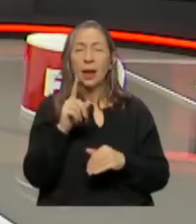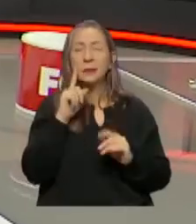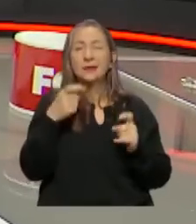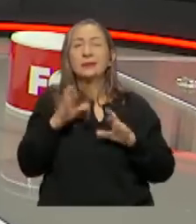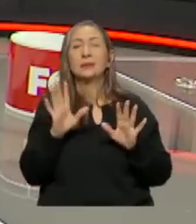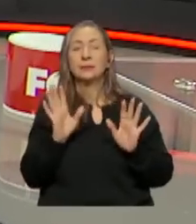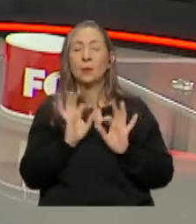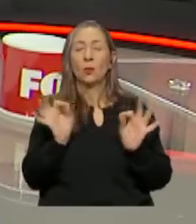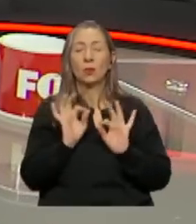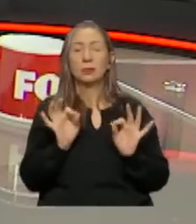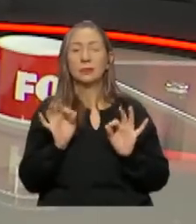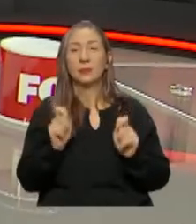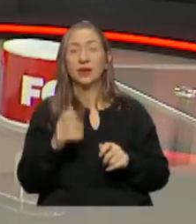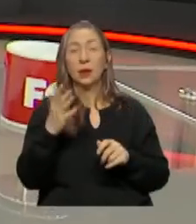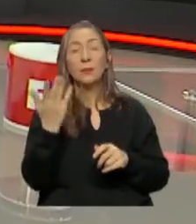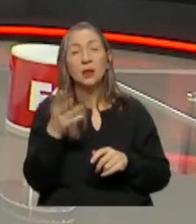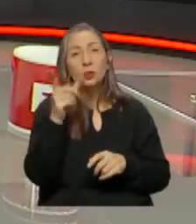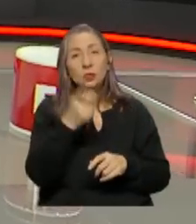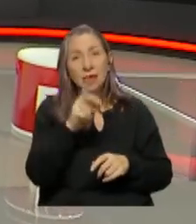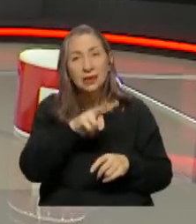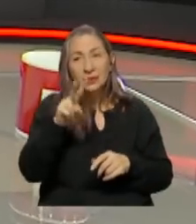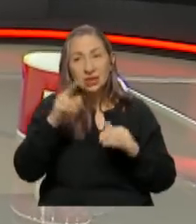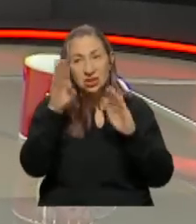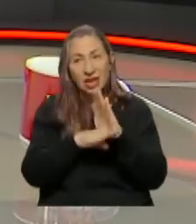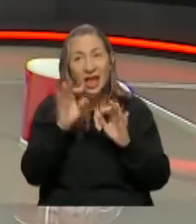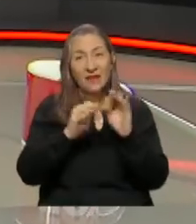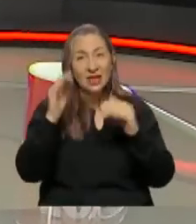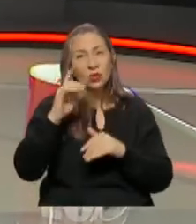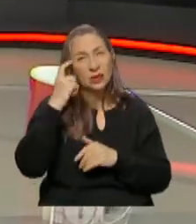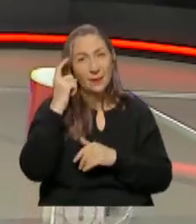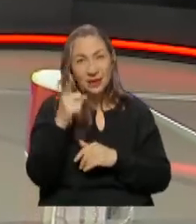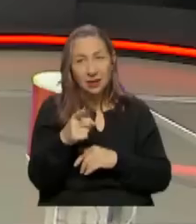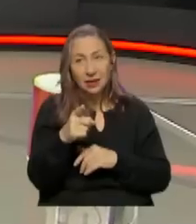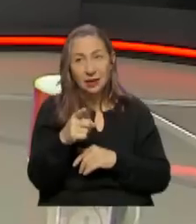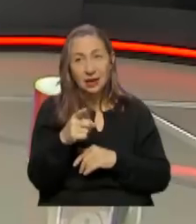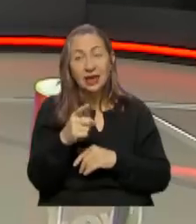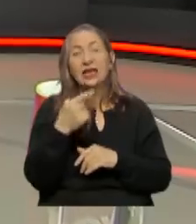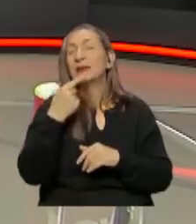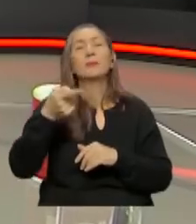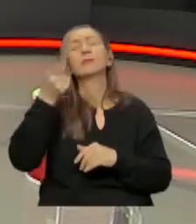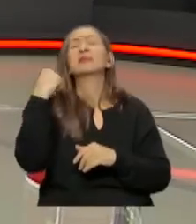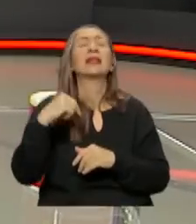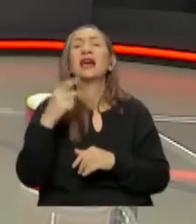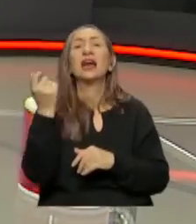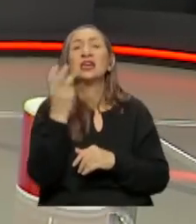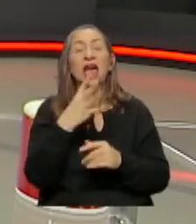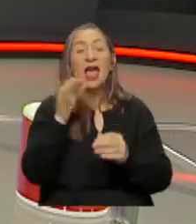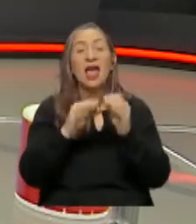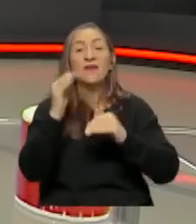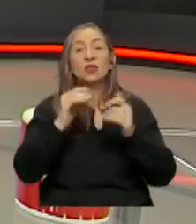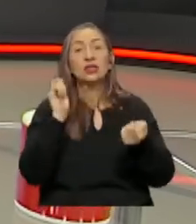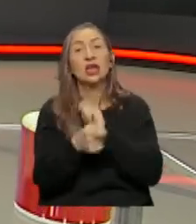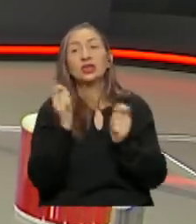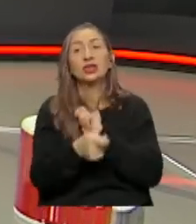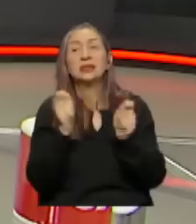çaktırmadan yaptılar bunu. Ya peki %22'ye çekildi bu enflasyon tahmini. Geçen sene kaç kere enflasyon